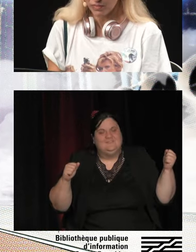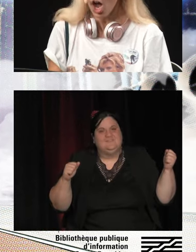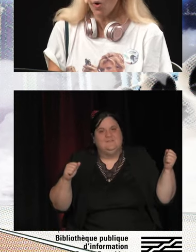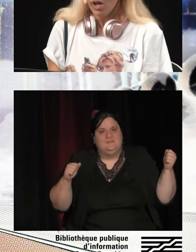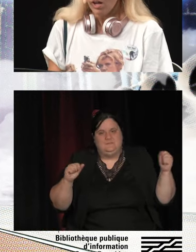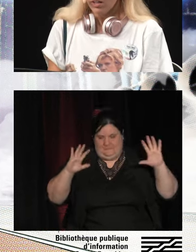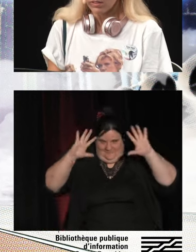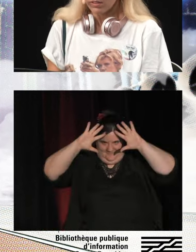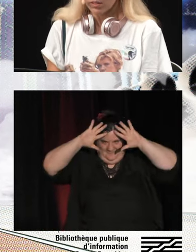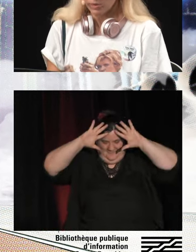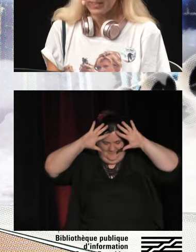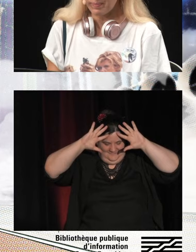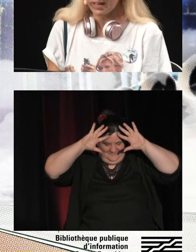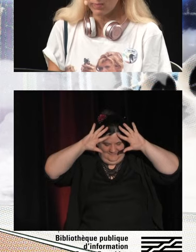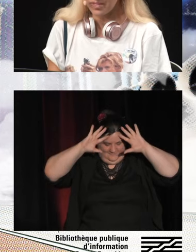Non!